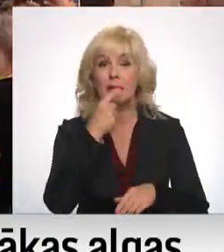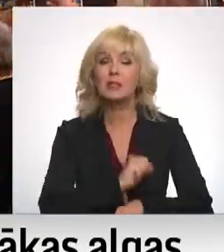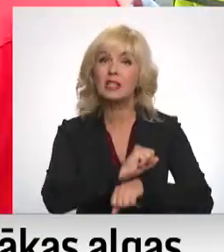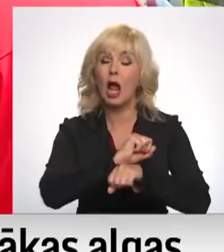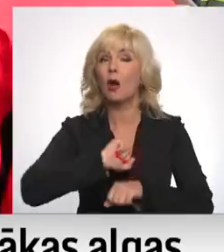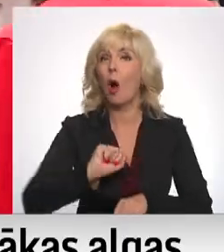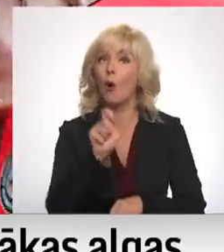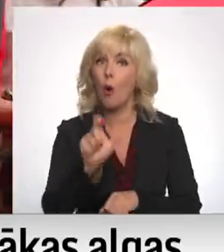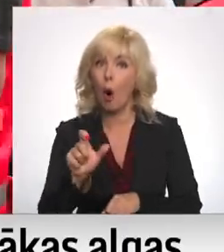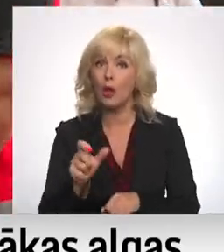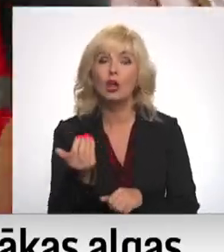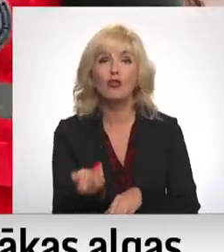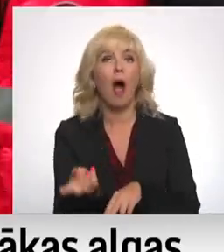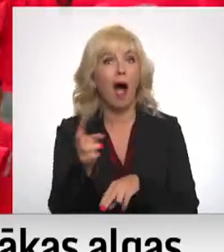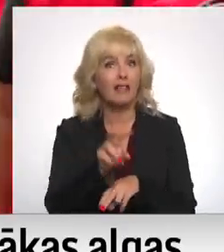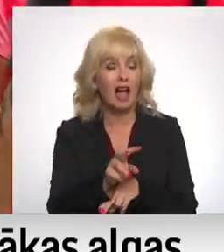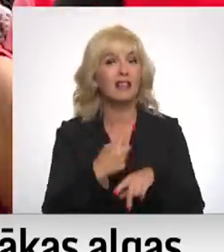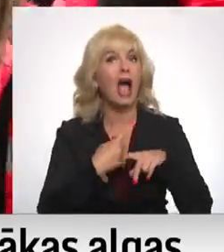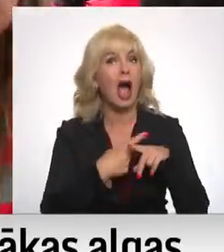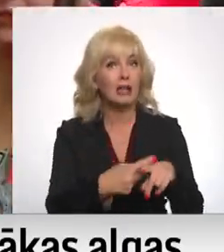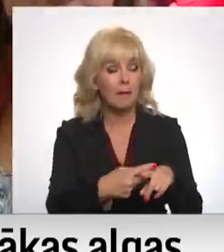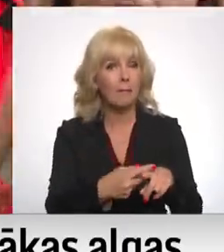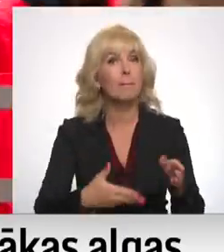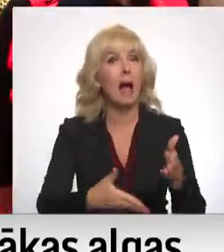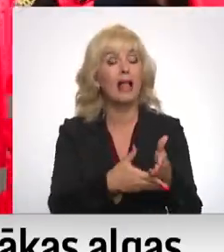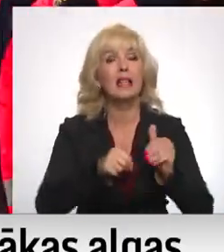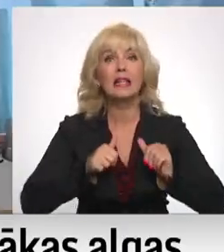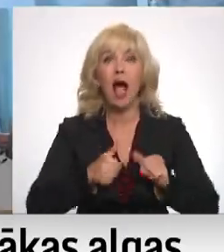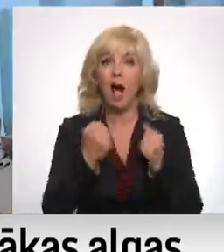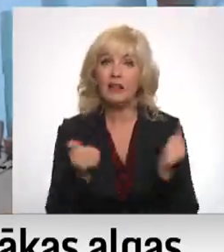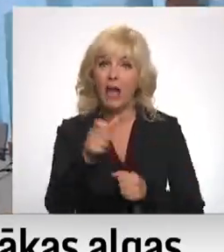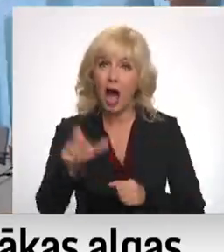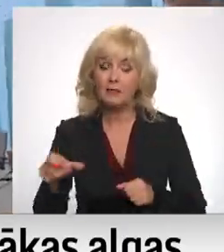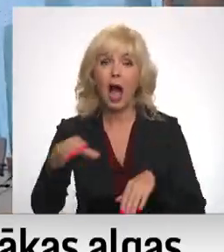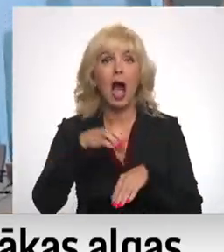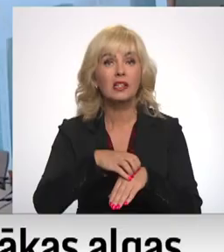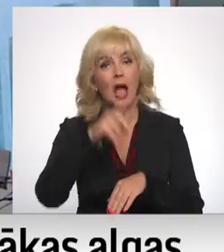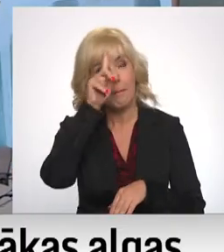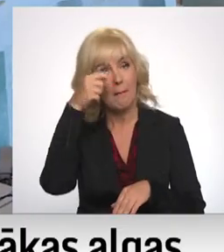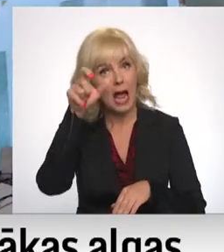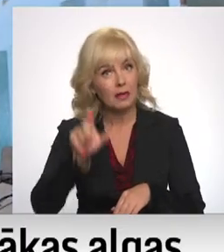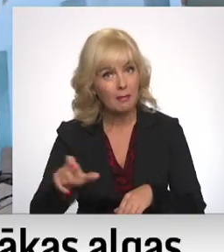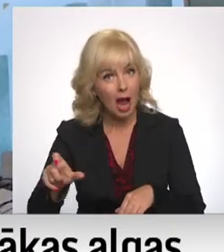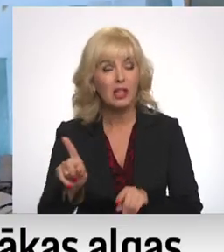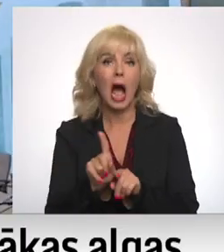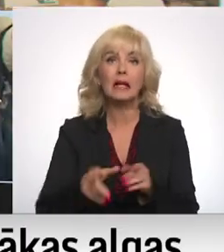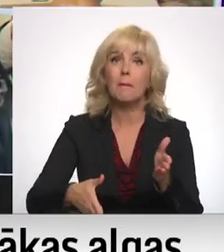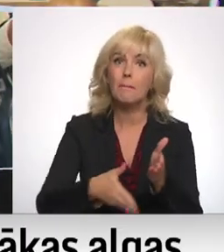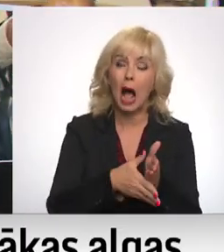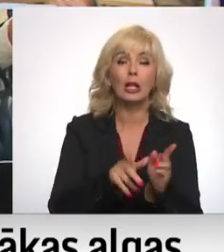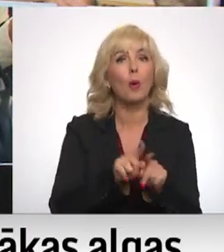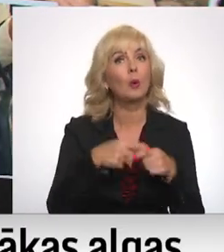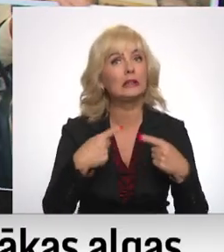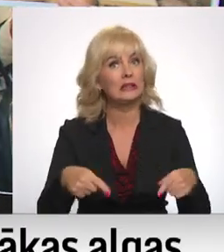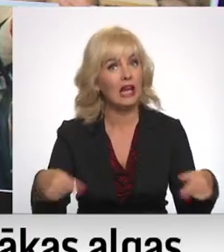kolēģus. Šodien atnāca neatliekamā medicīniskās palīdzības dienesta darbinieki, ārsti, medmāsas, māsu palīgi un citi.